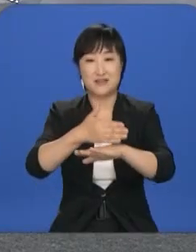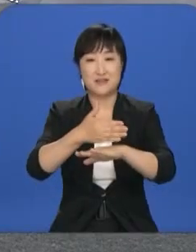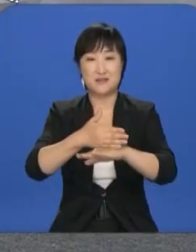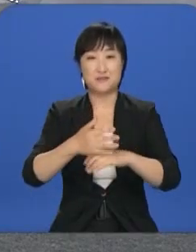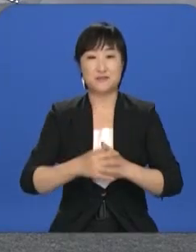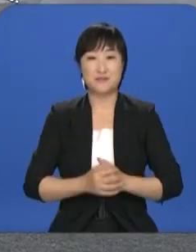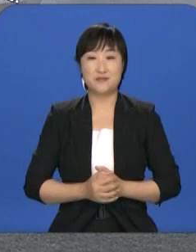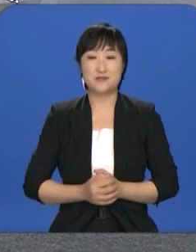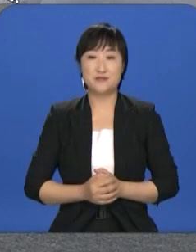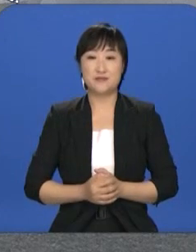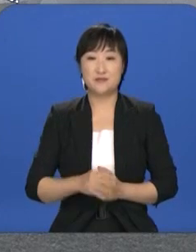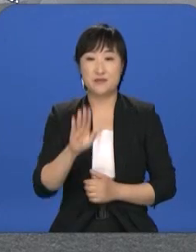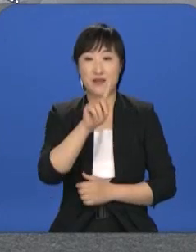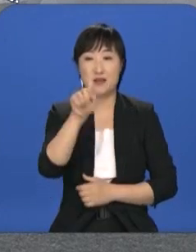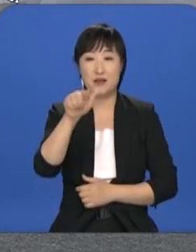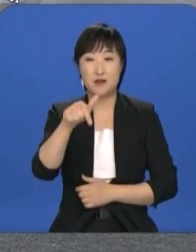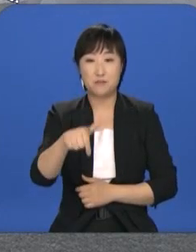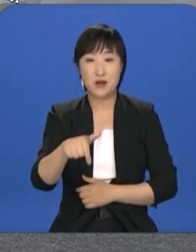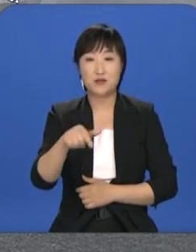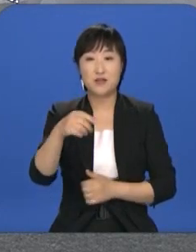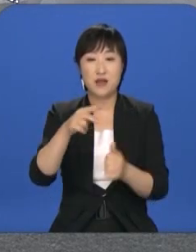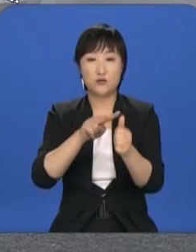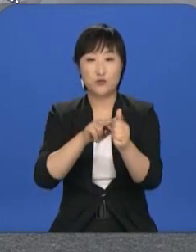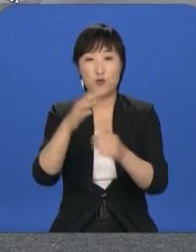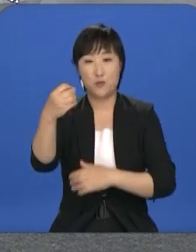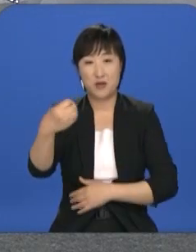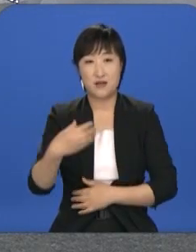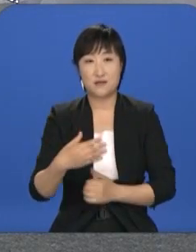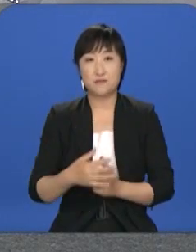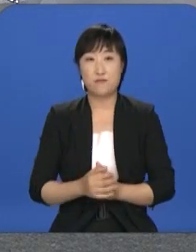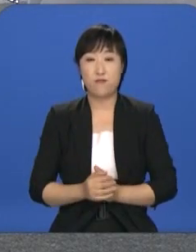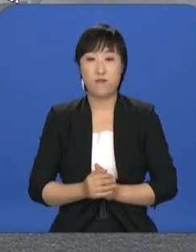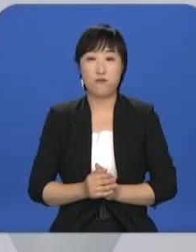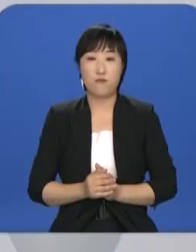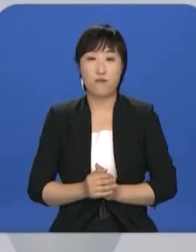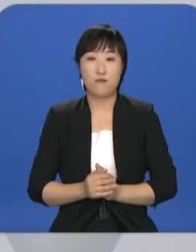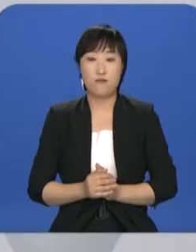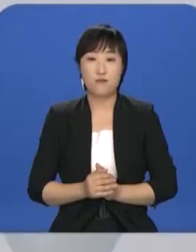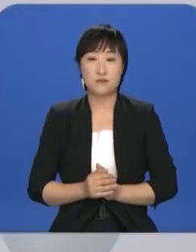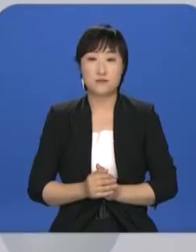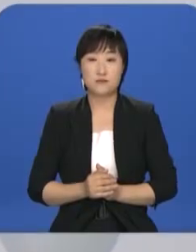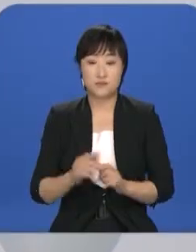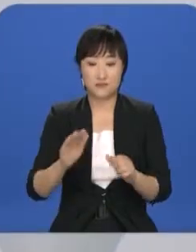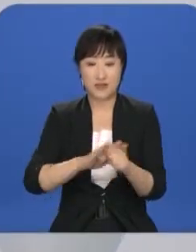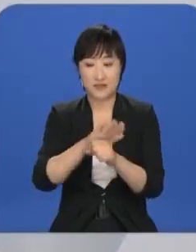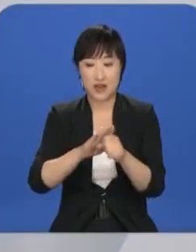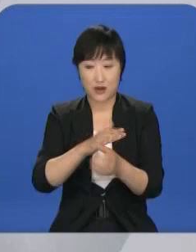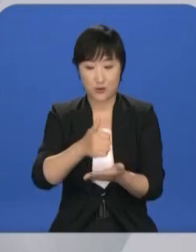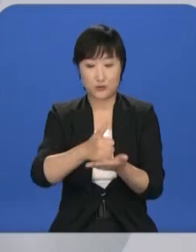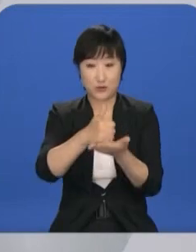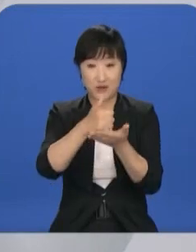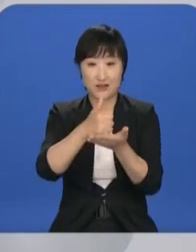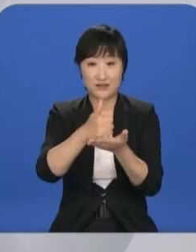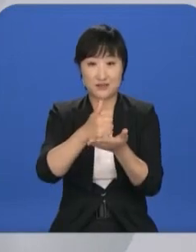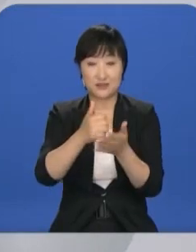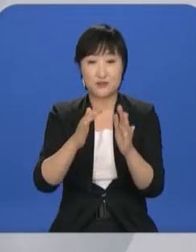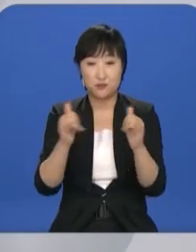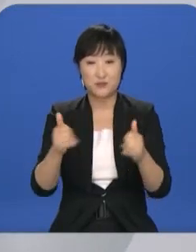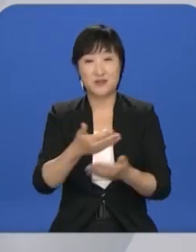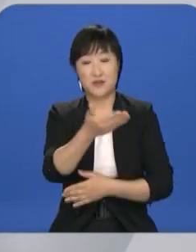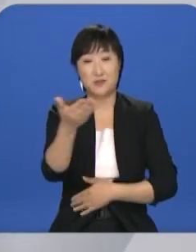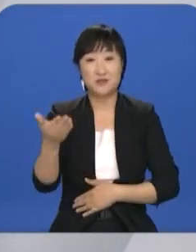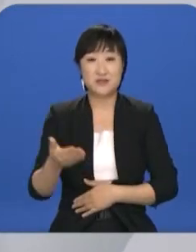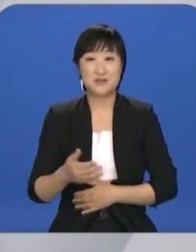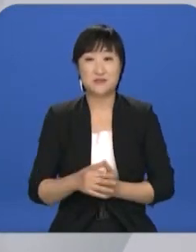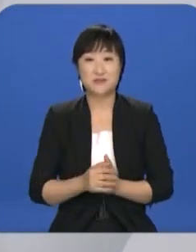감사합니다. 네, 박인환 후보께도 역시 1분 30초 시간 드리겠습니다. 사랑하고 존경하는